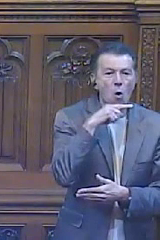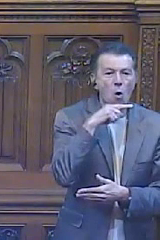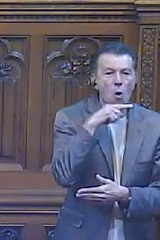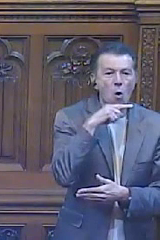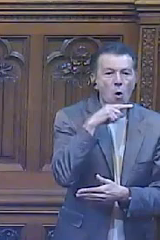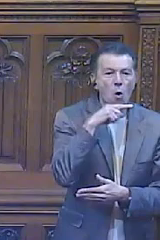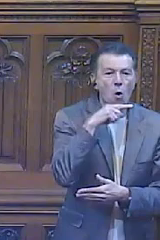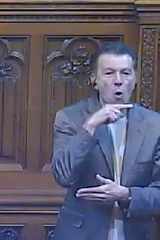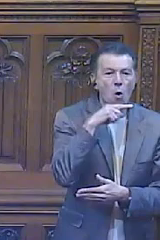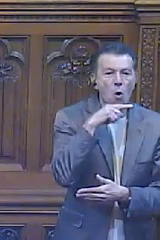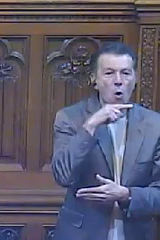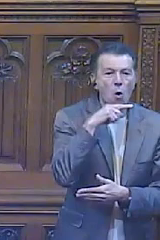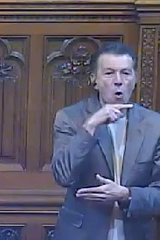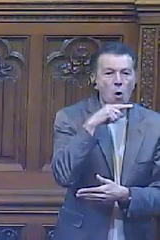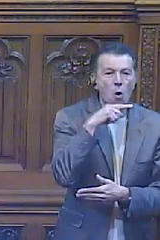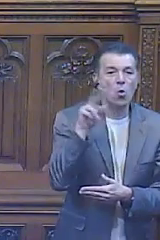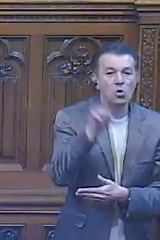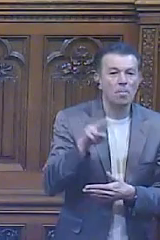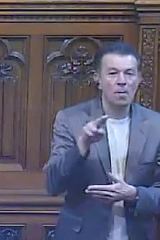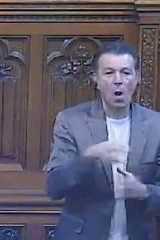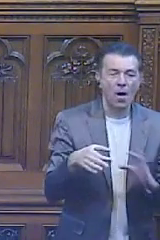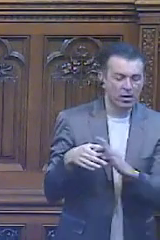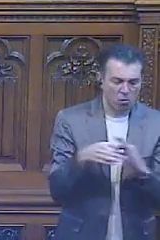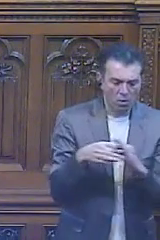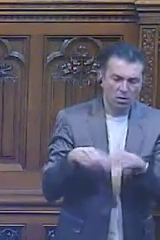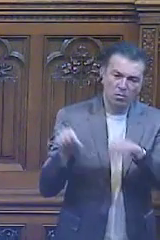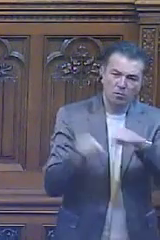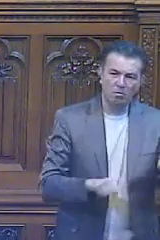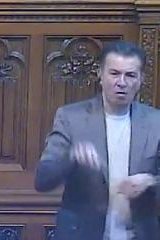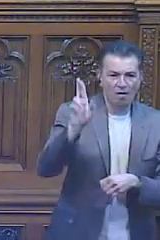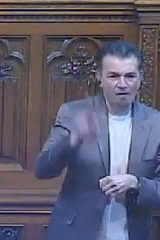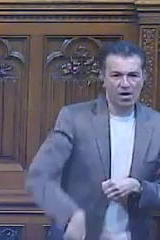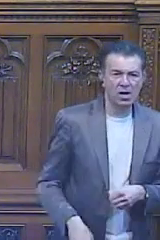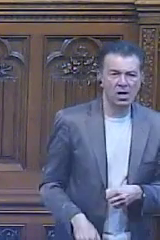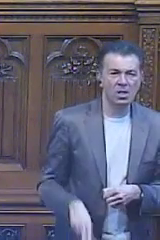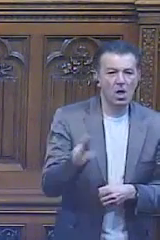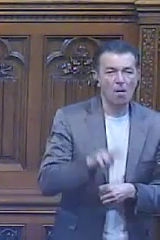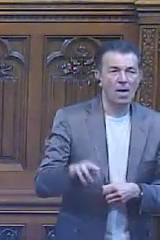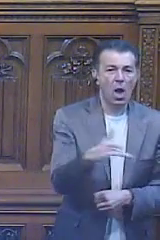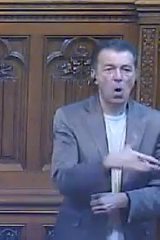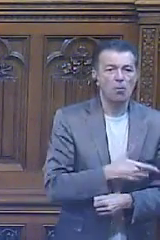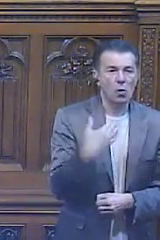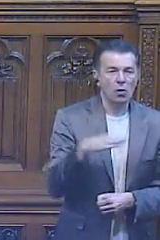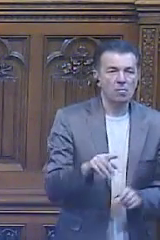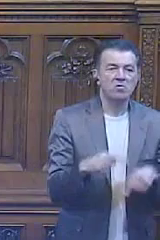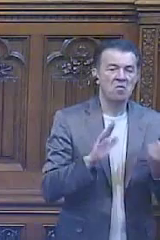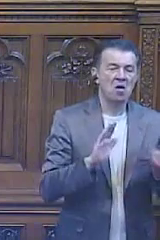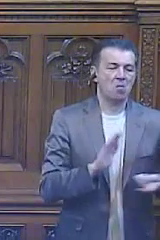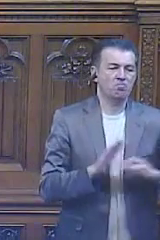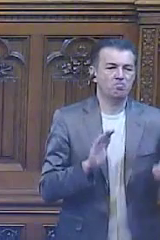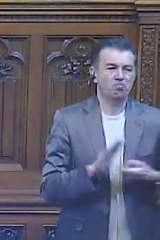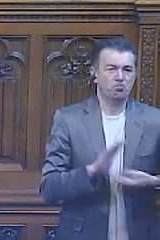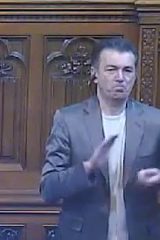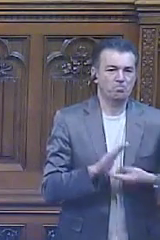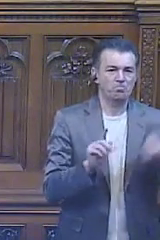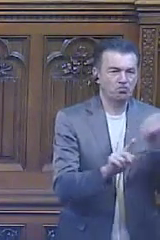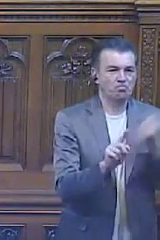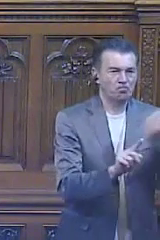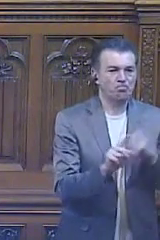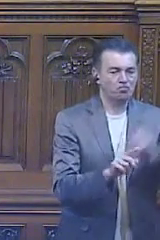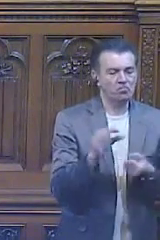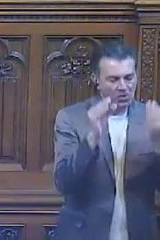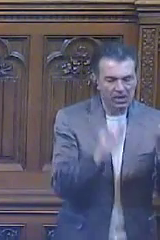eine rot-blaue Koalition möglich gemacht wurde, aber in Wien unter einem blauen Bürgermeister. Dafür werden wir eintreten, meine sehr geehrten Damen und